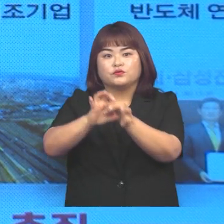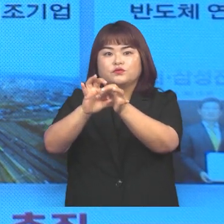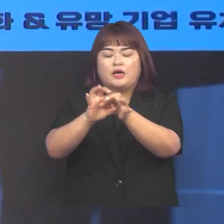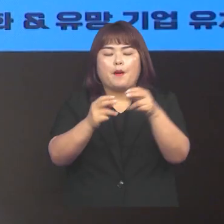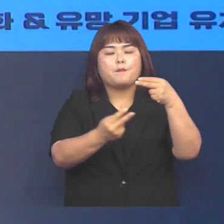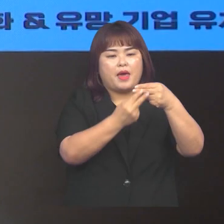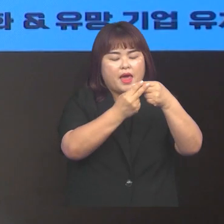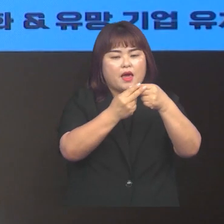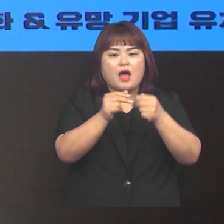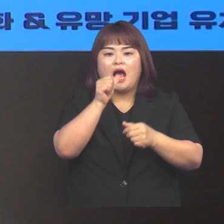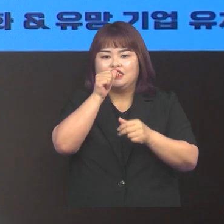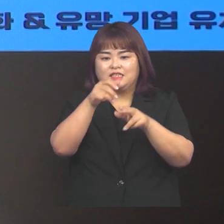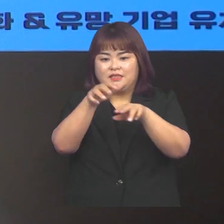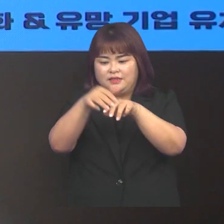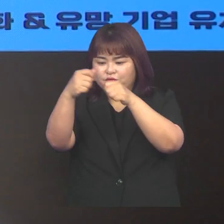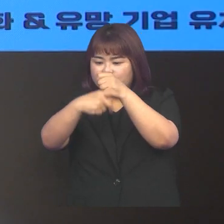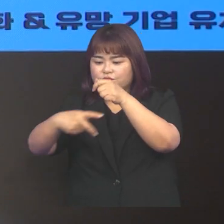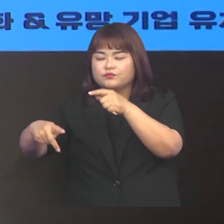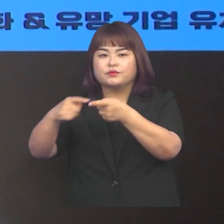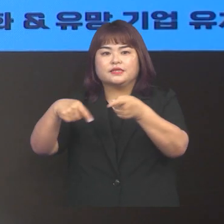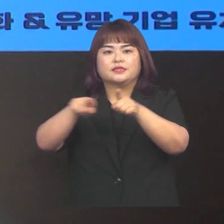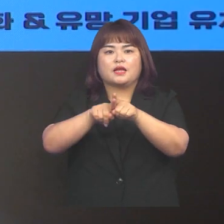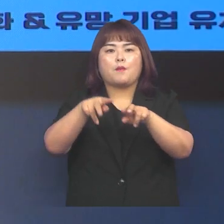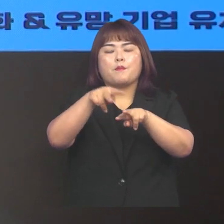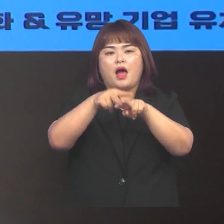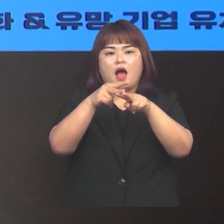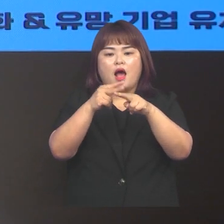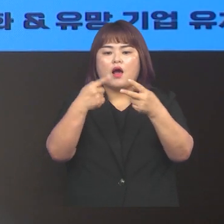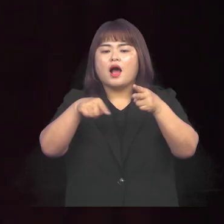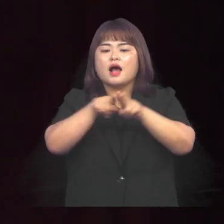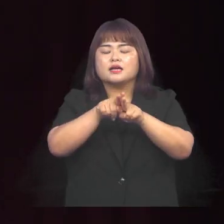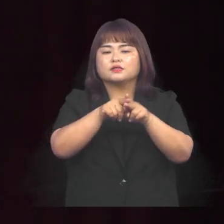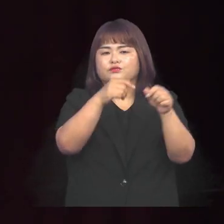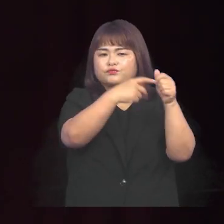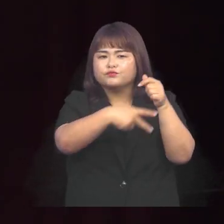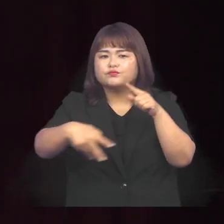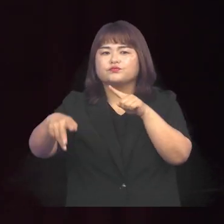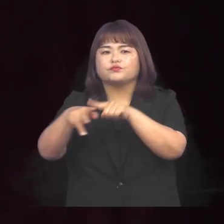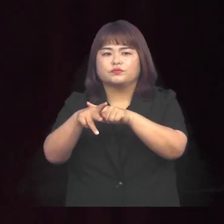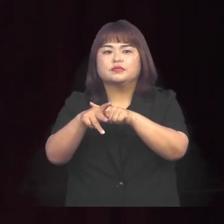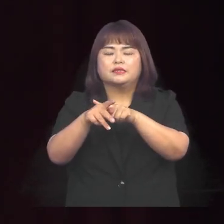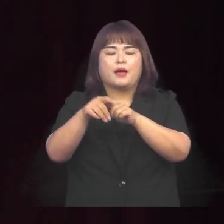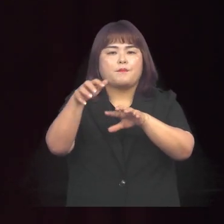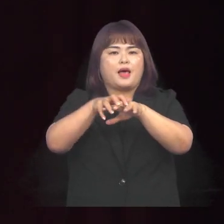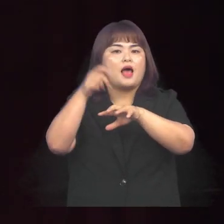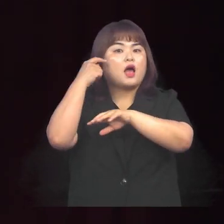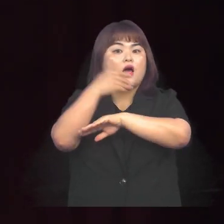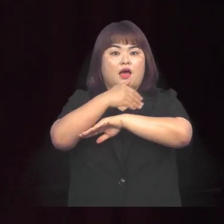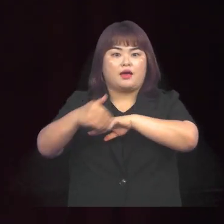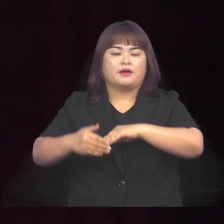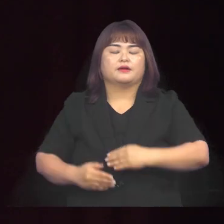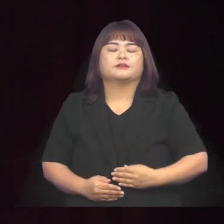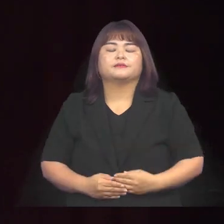메모리, 파운드리, 소부장 등 반도체 전 분야를 아우르는 밸류체인 모델로 만들